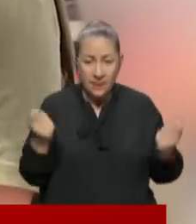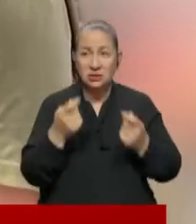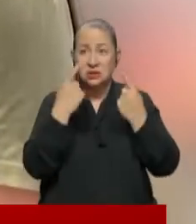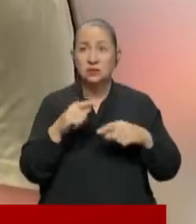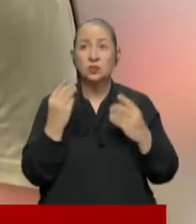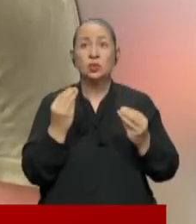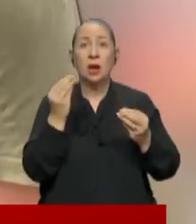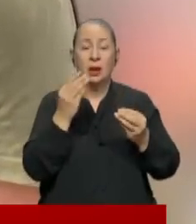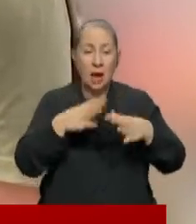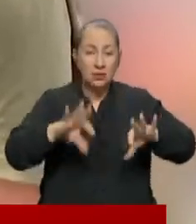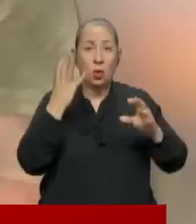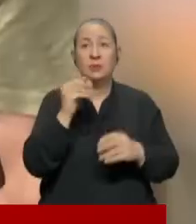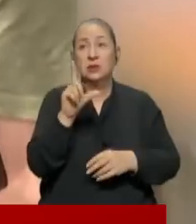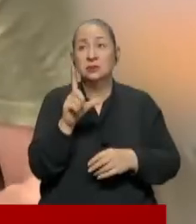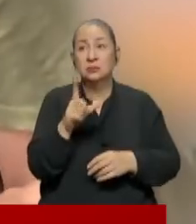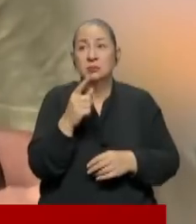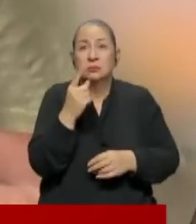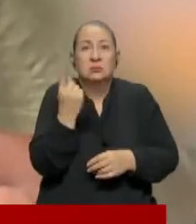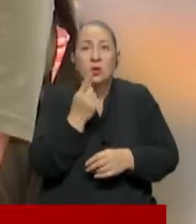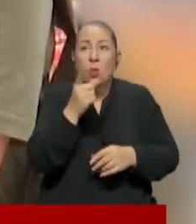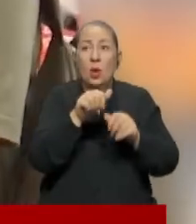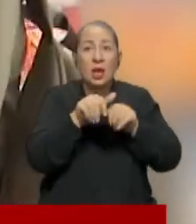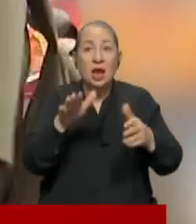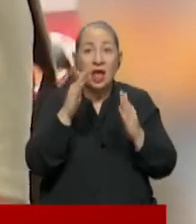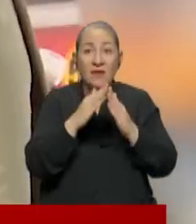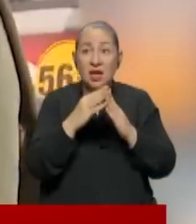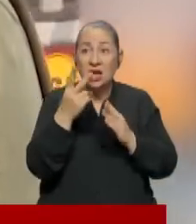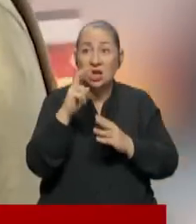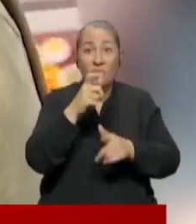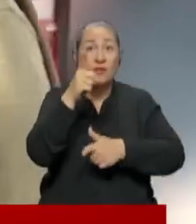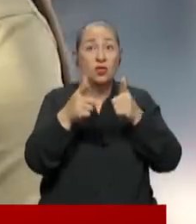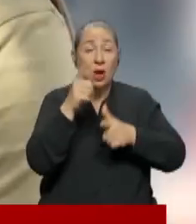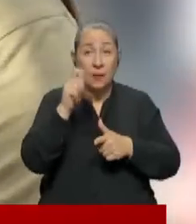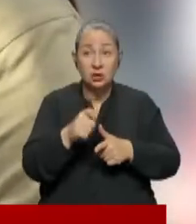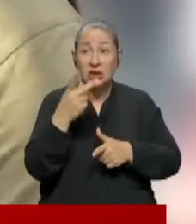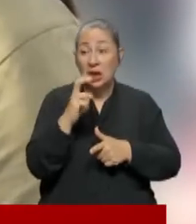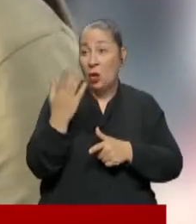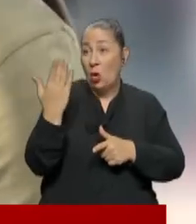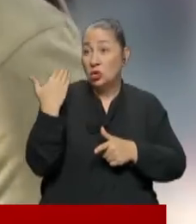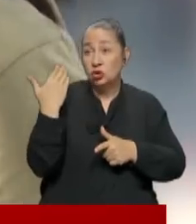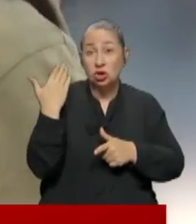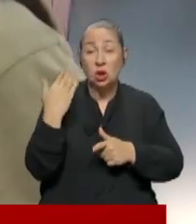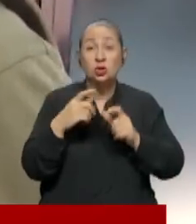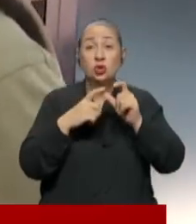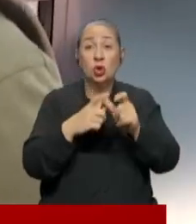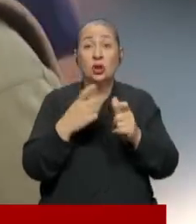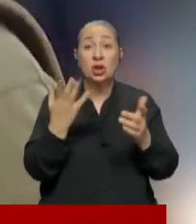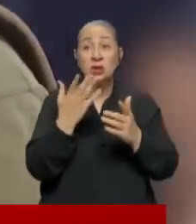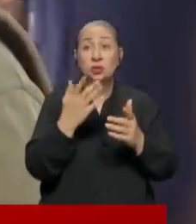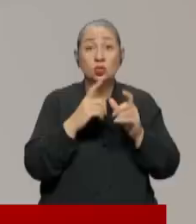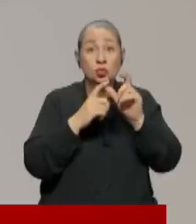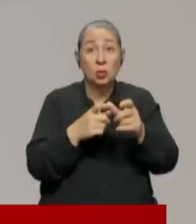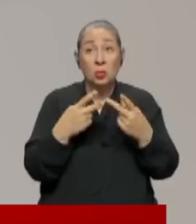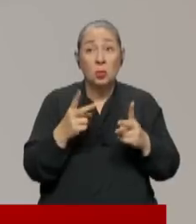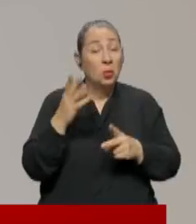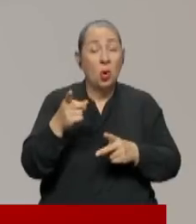sınavların düzgün hazırlanması gerekiyor yani. Bir de o yayın evi 2 ay önce video çekmiş. Yani 2 ay önceki soruları nasıl şu hala